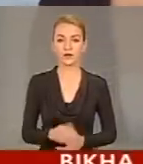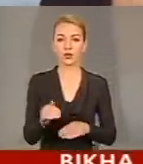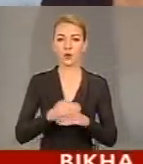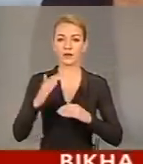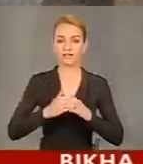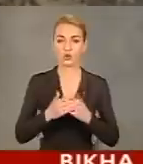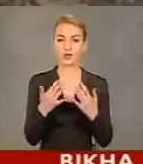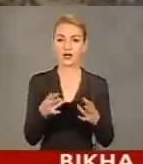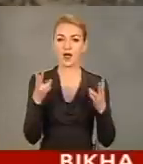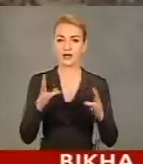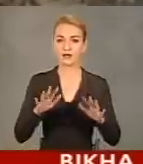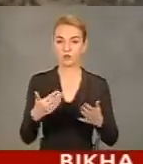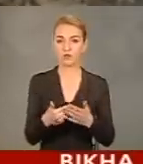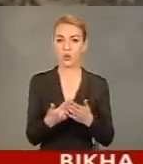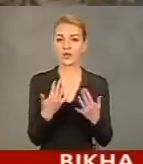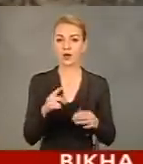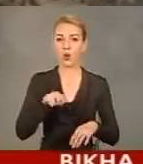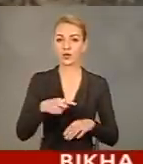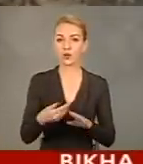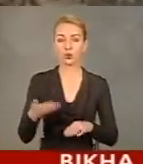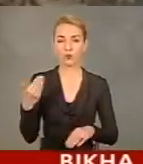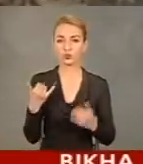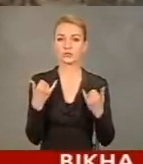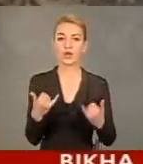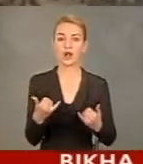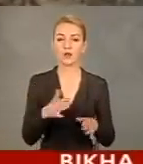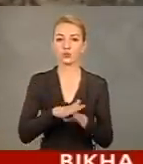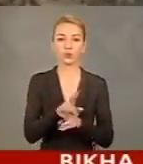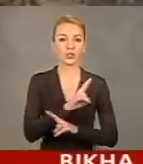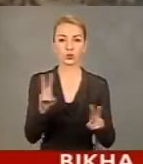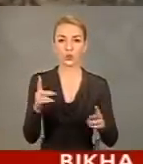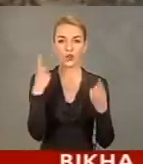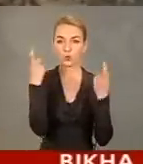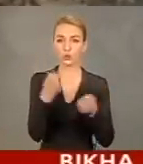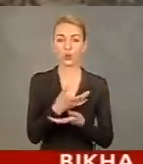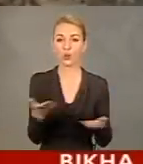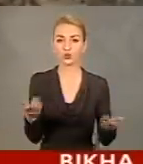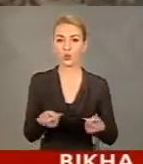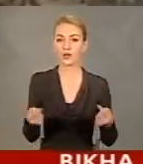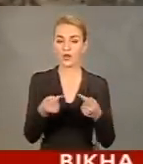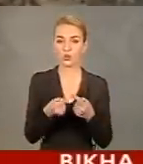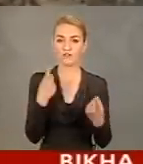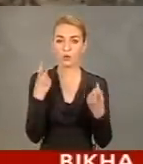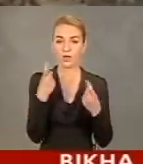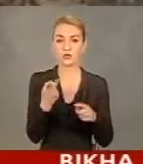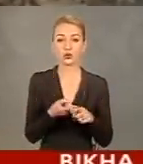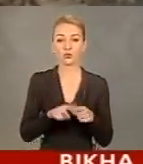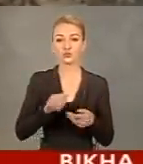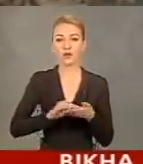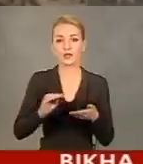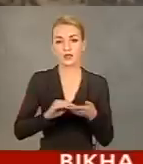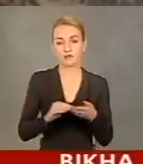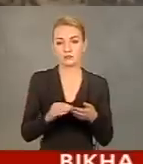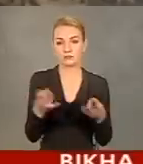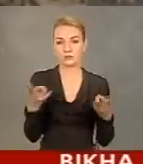Добрий вечір, Віта. Оскільки трагедія сталася буквально кілька годин тому, зараз абсолютно ніхто не розголошує якоїсь конкретної інформації, тому журналістам доводиться більше